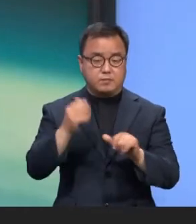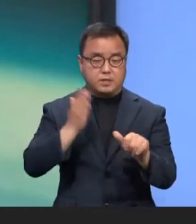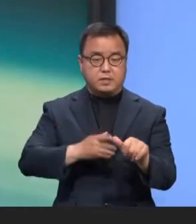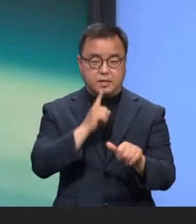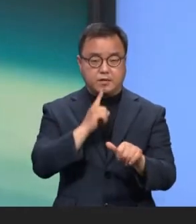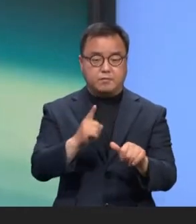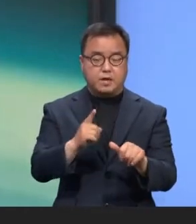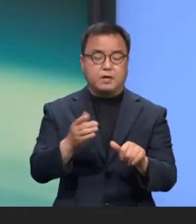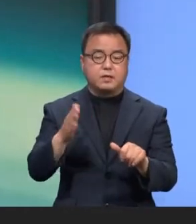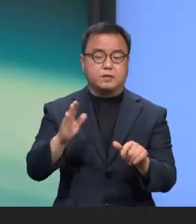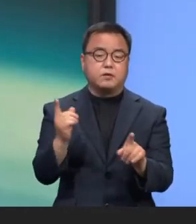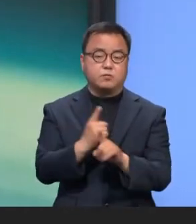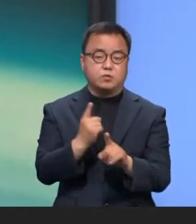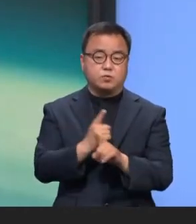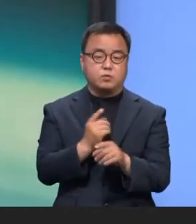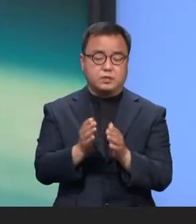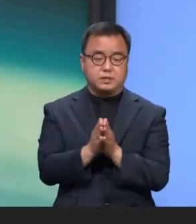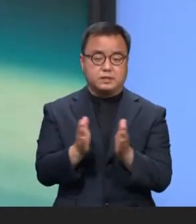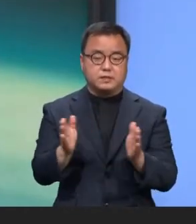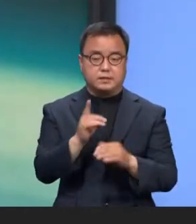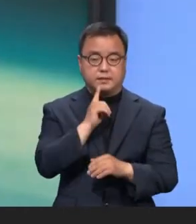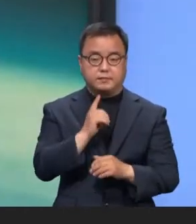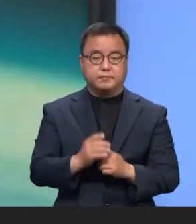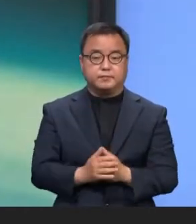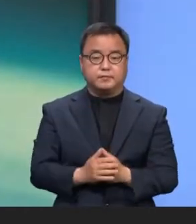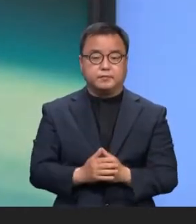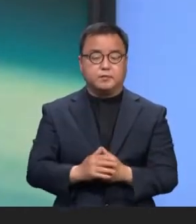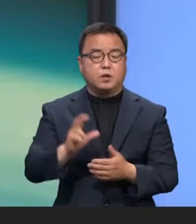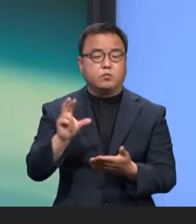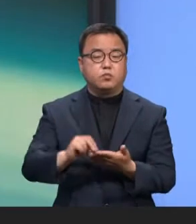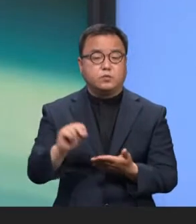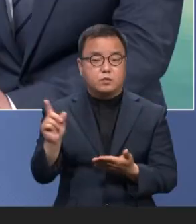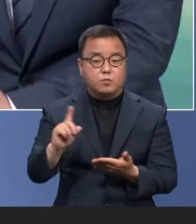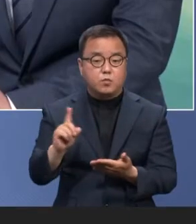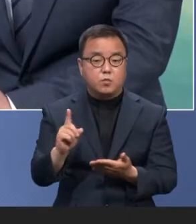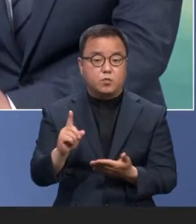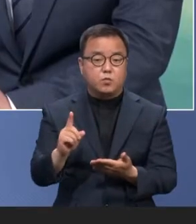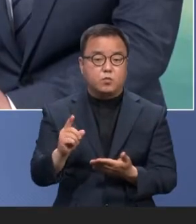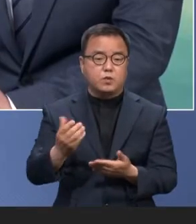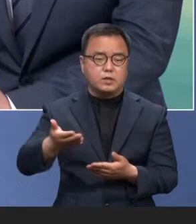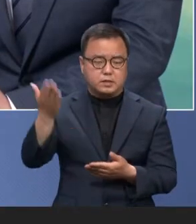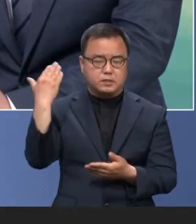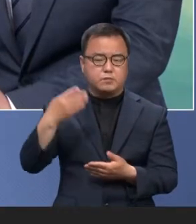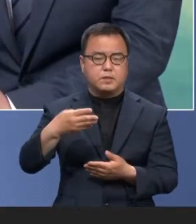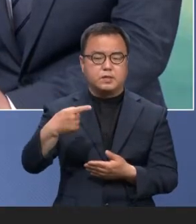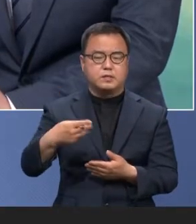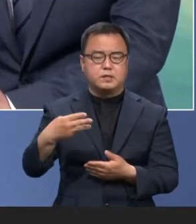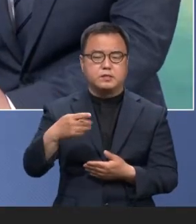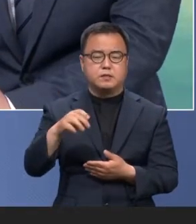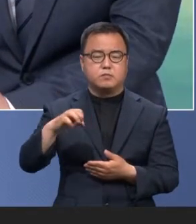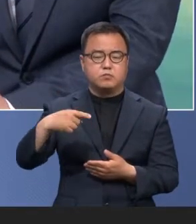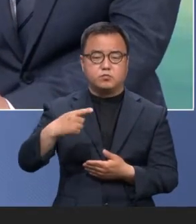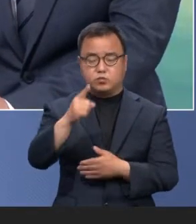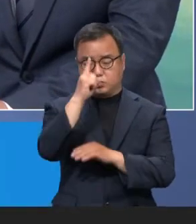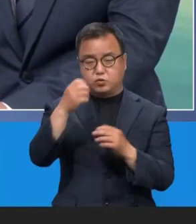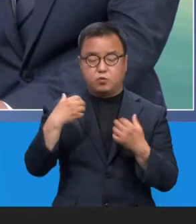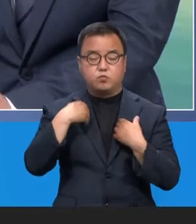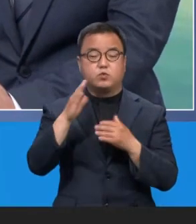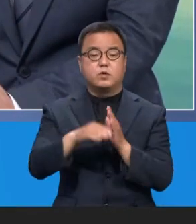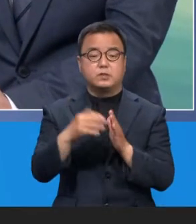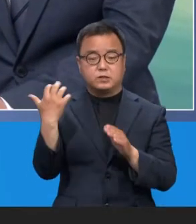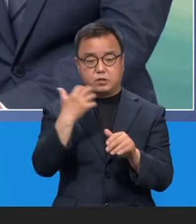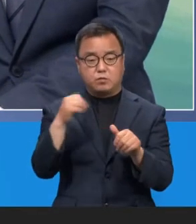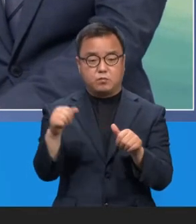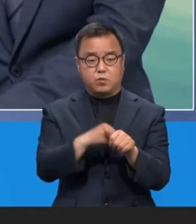크로니클 오브 하이어 에듀케이션 이 보도했습니다 문제가 되는 부분은 지난 트럼프 행정부 당시 성폭력 사건 처리 과정에서